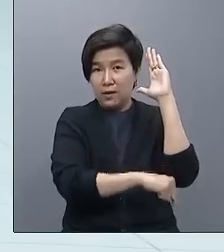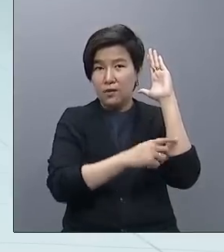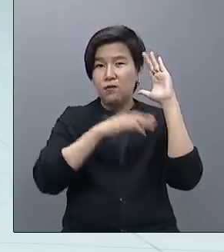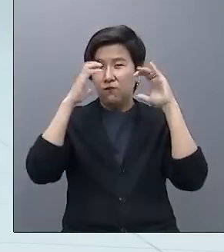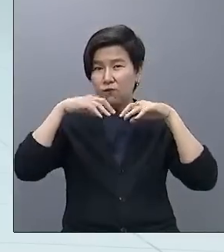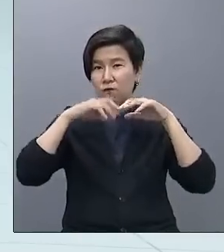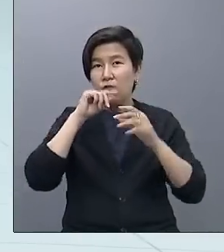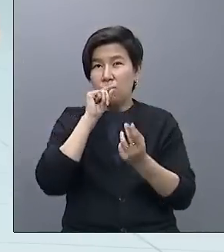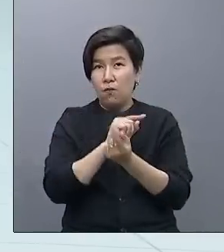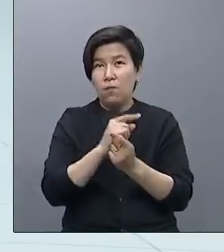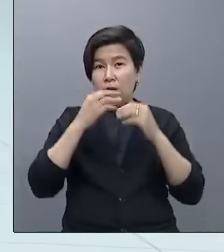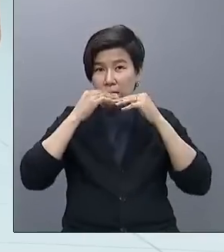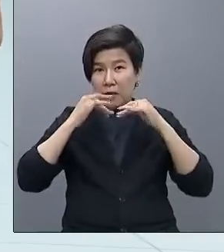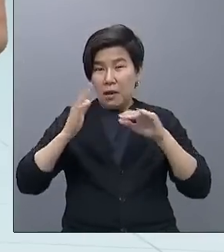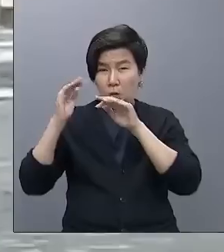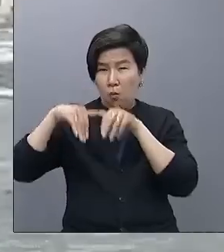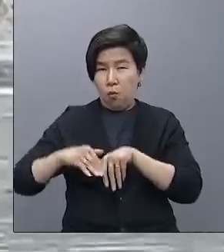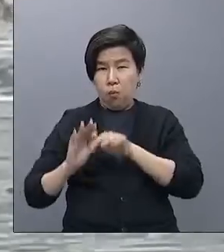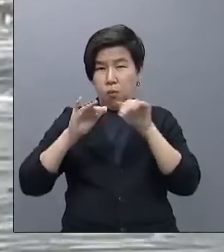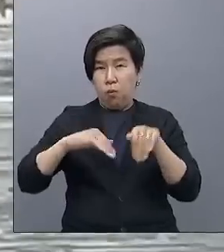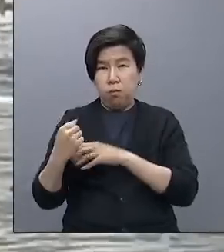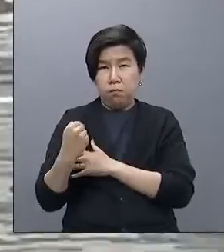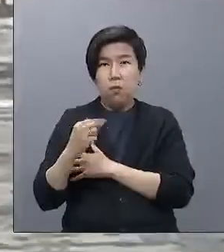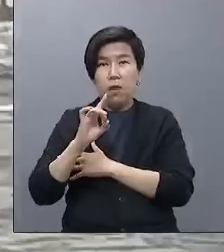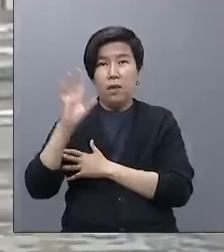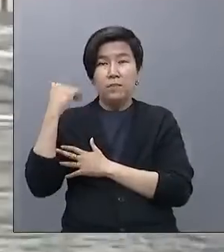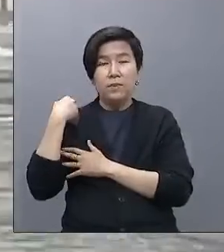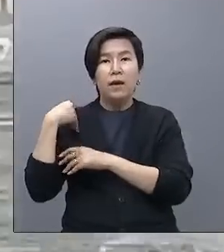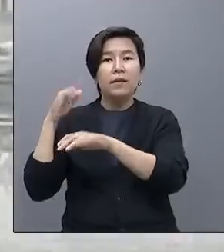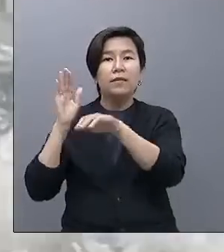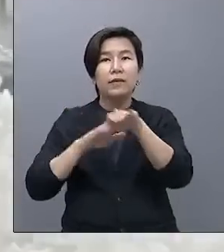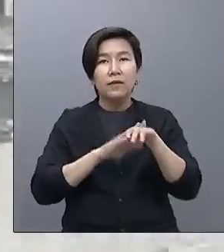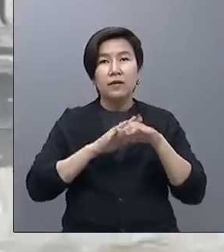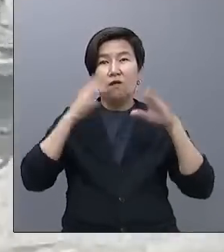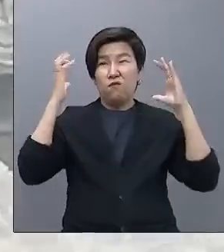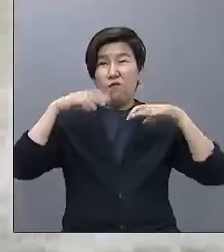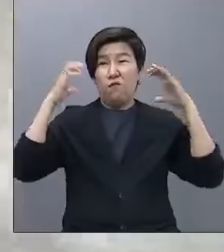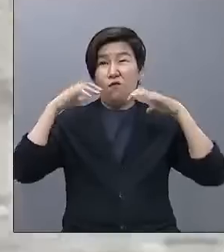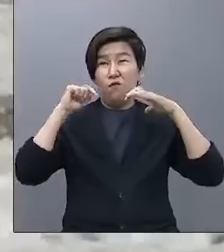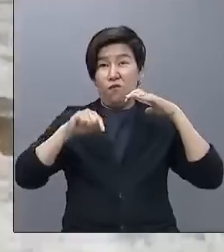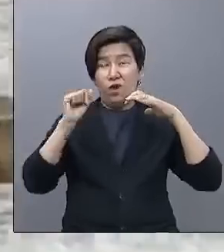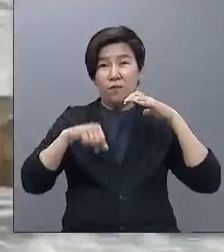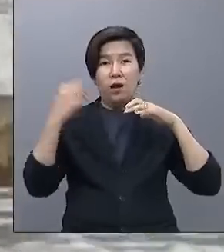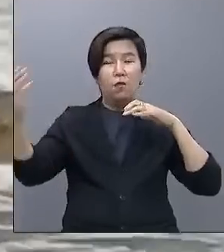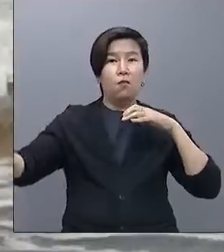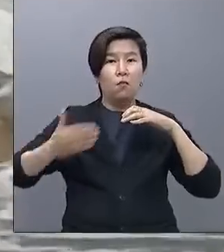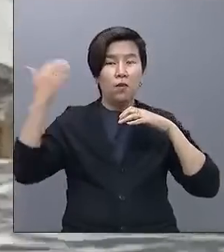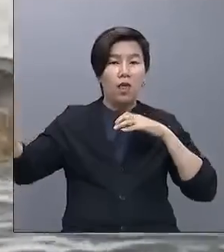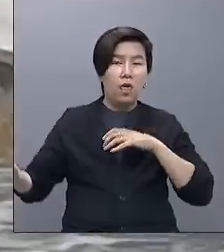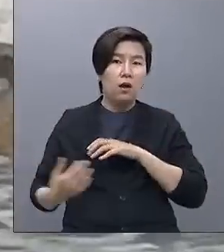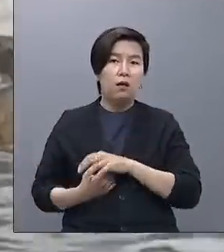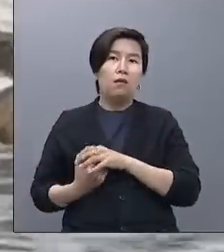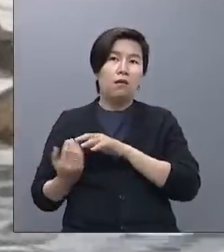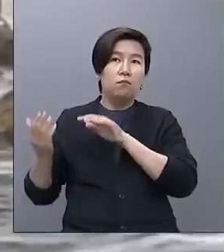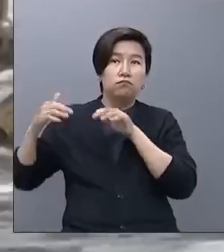กหนักรวมไปถึงทะเลมีคลื่นลมแรงด้วยค่ะระยะนี้ก็ขอให้ระวังอันตรายจากฝนที่ตกหนักสะสมนะคะรวมไปถึงคลื่นลมแรงบริเวณอ่าวไทยตอ